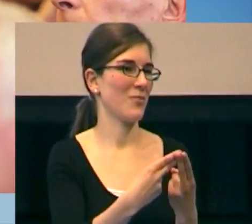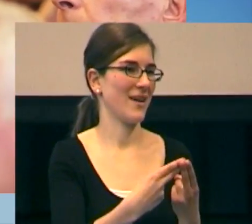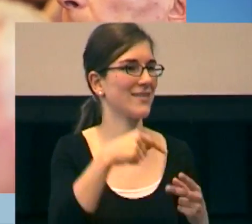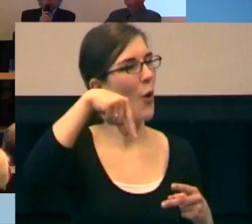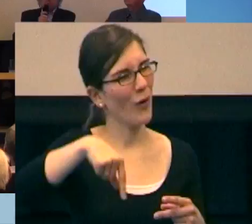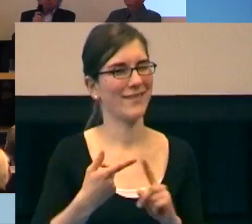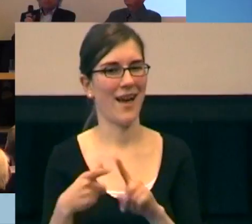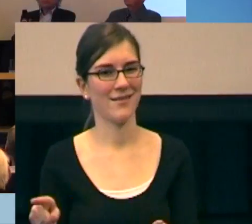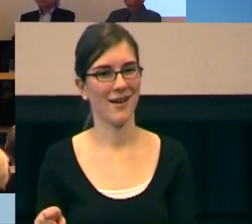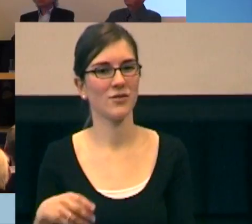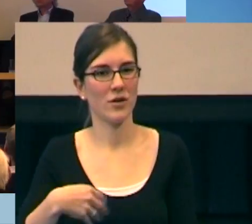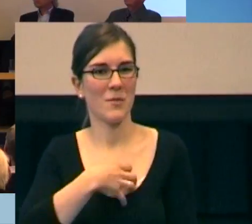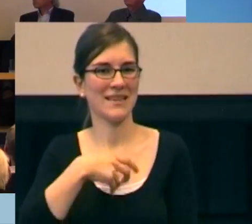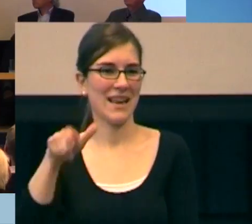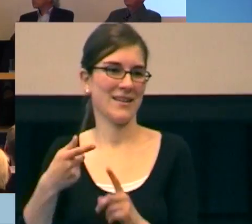gehen wir anders mit ihm um